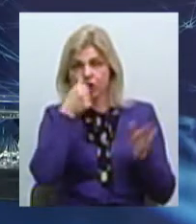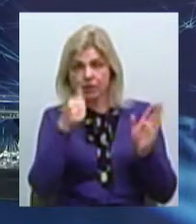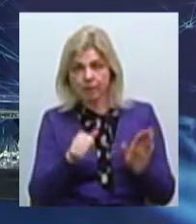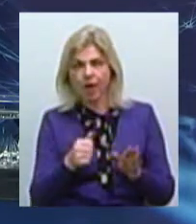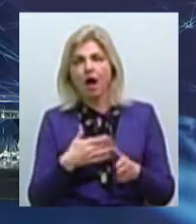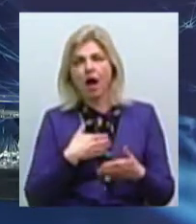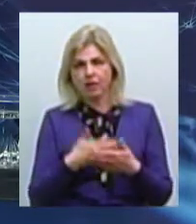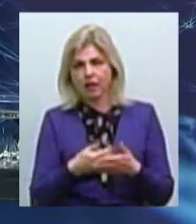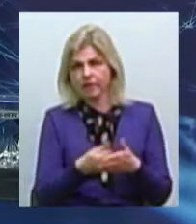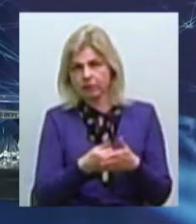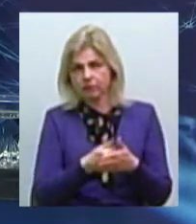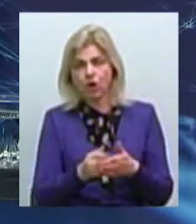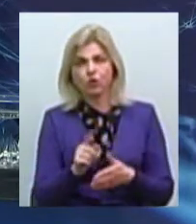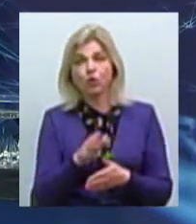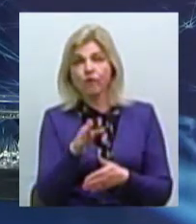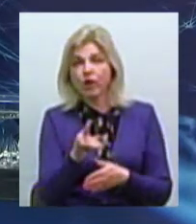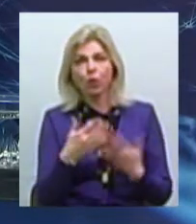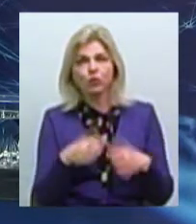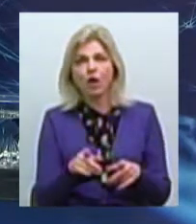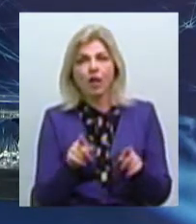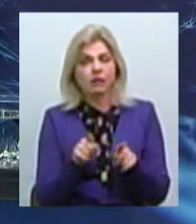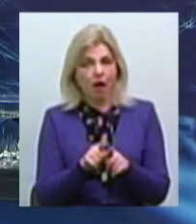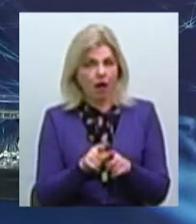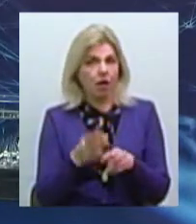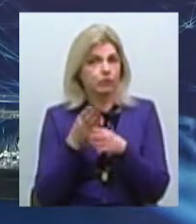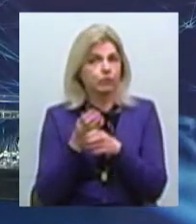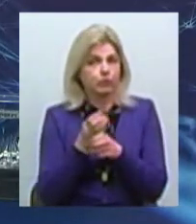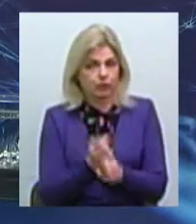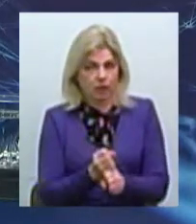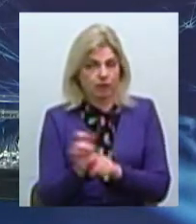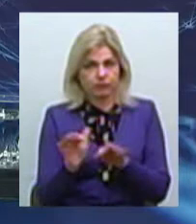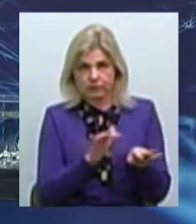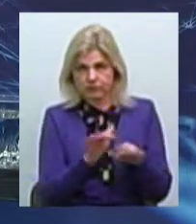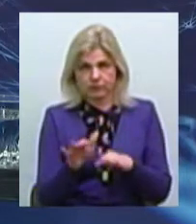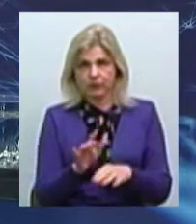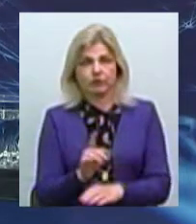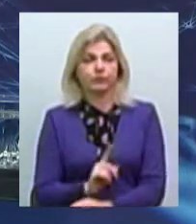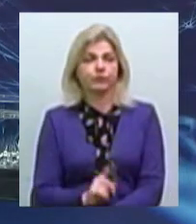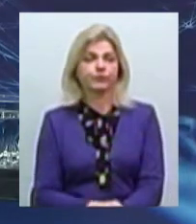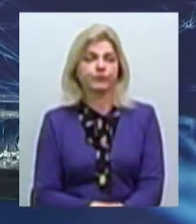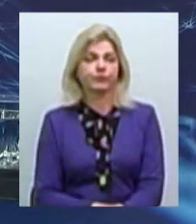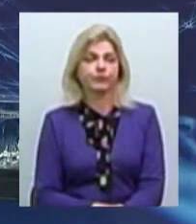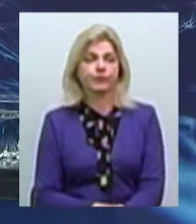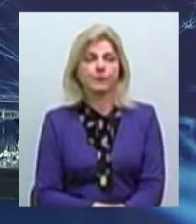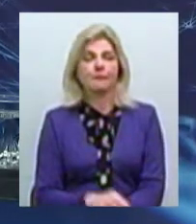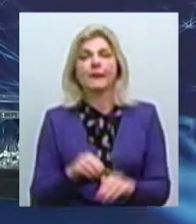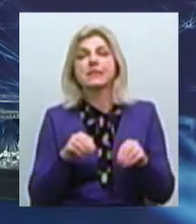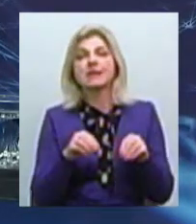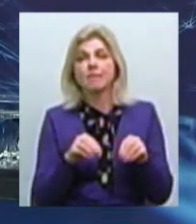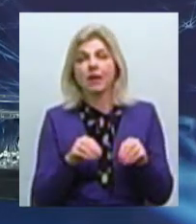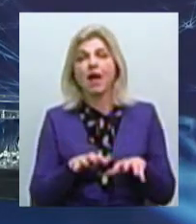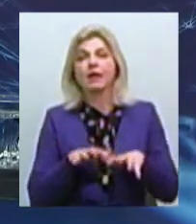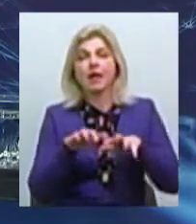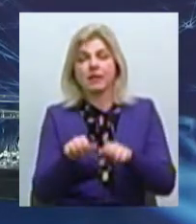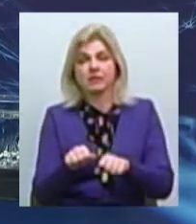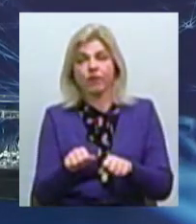рубились что ребята вы до упрощались до такой степени 2 земельная рей дарства то